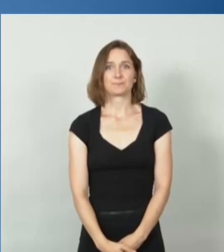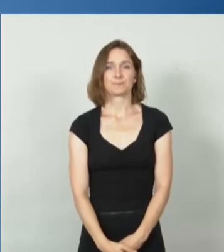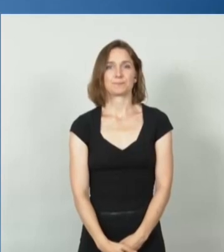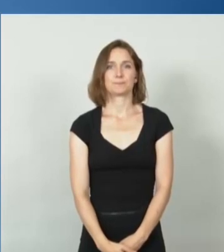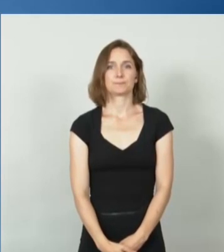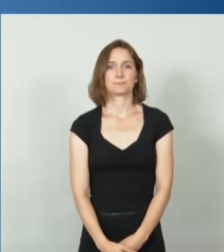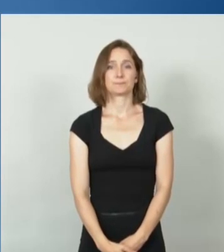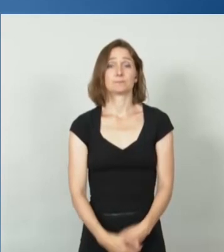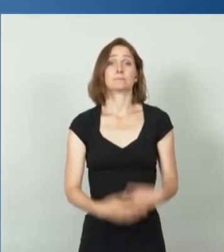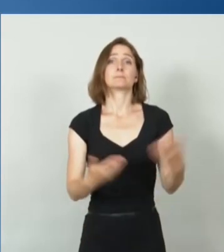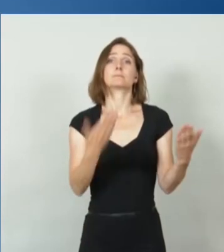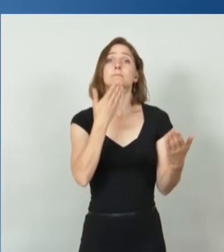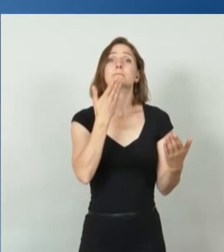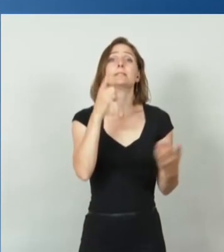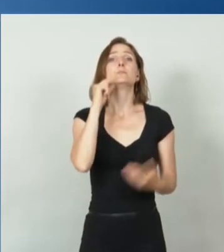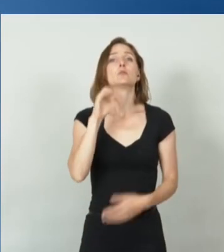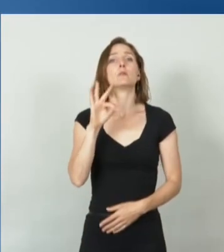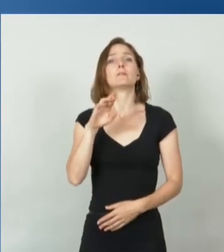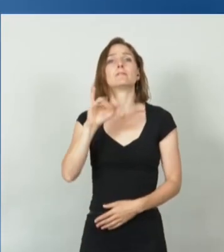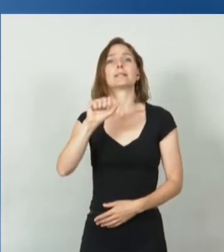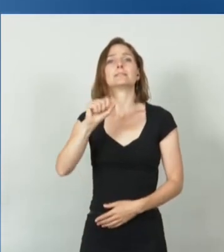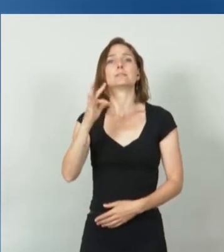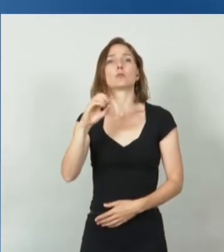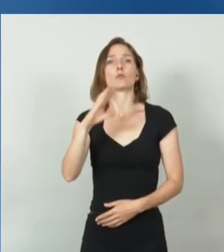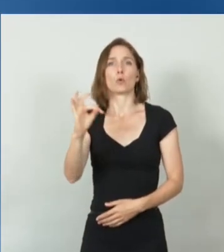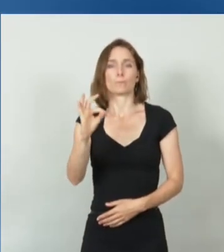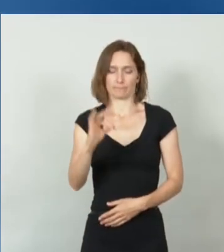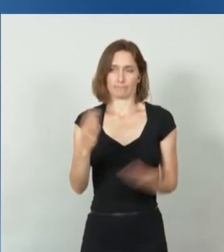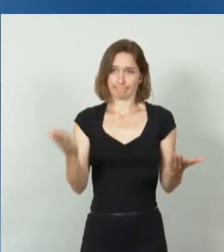merci Monsieur fristot Madame Chalas